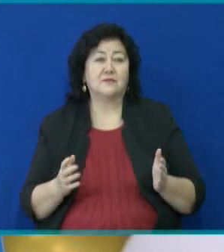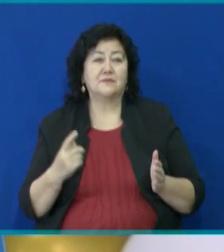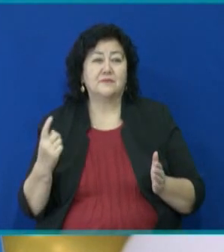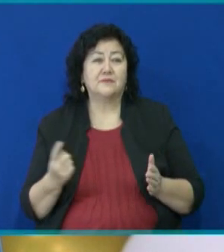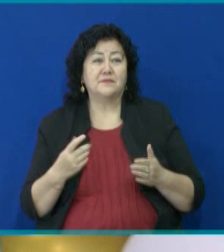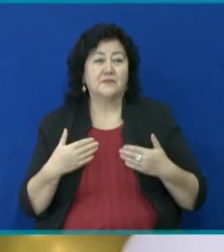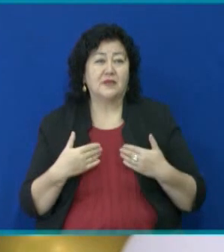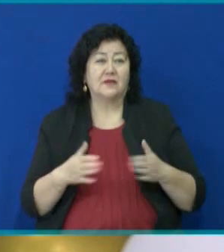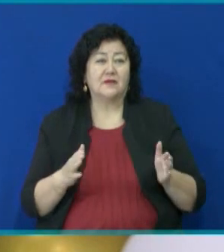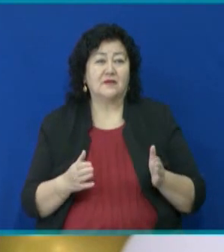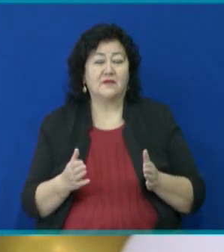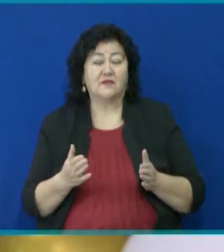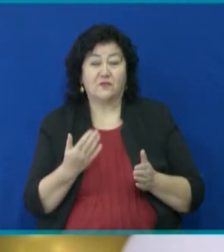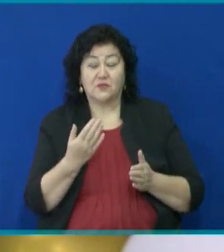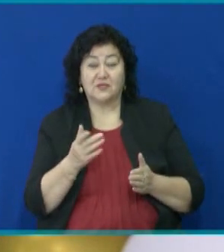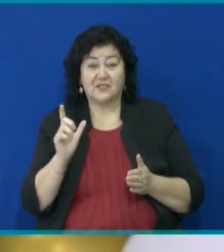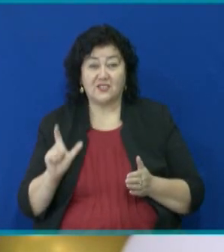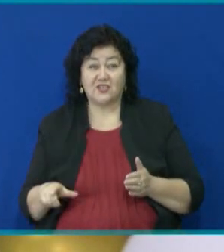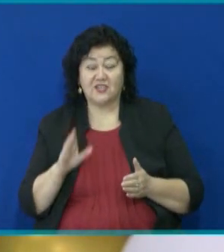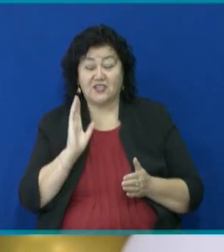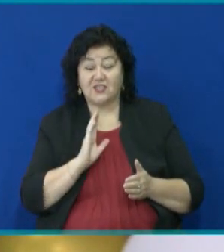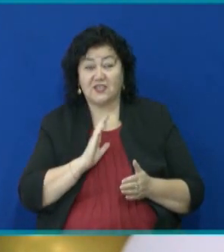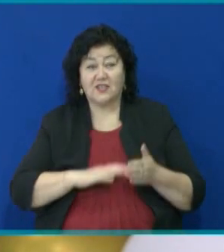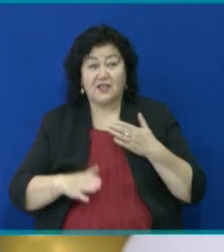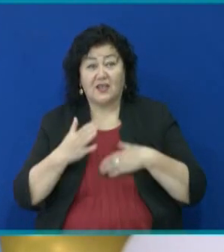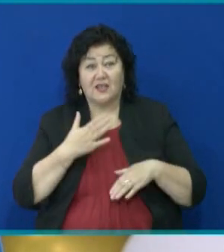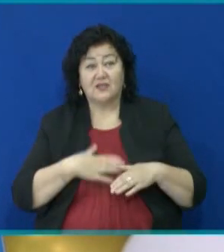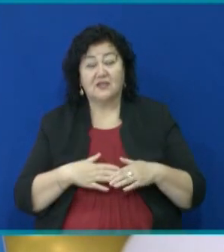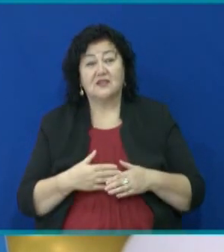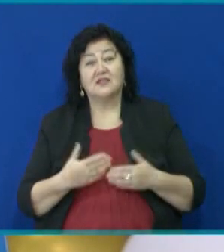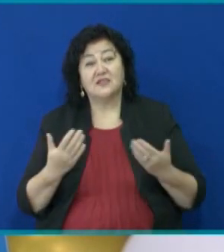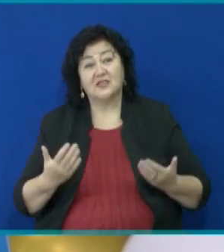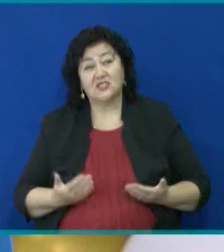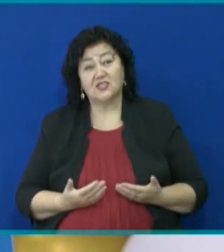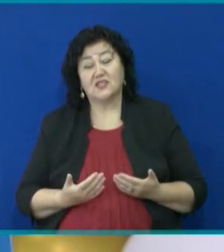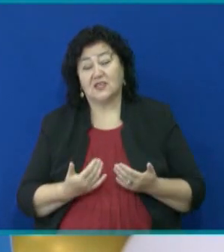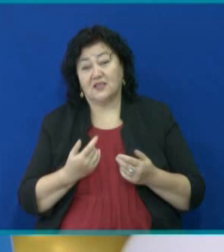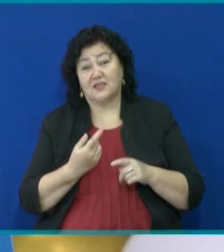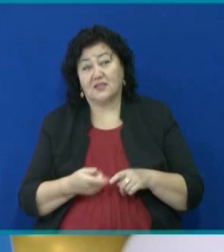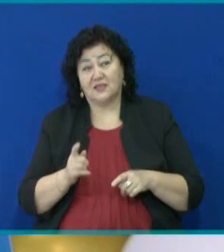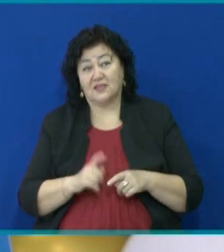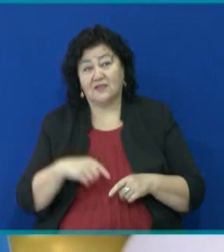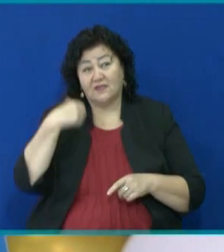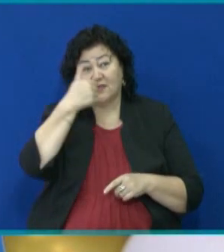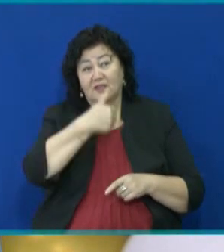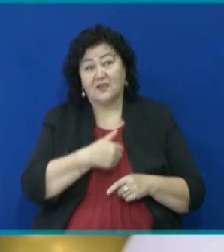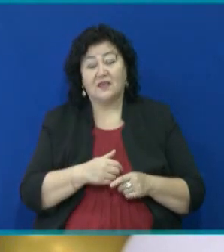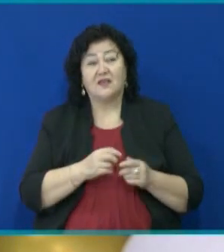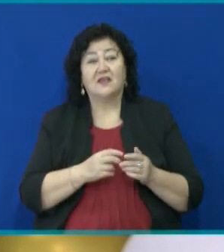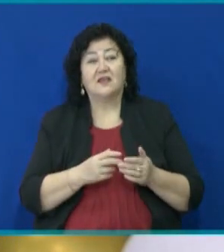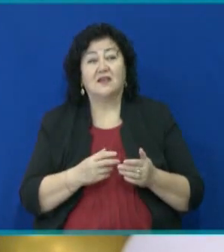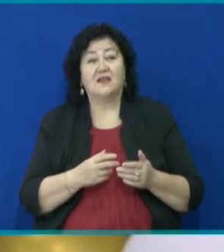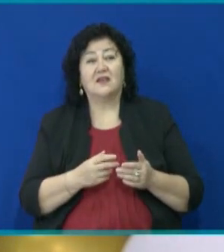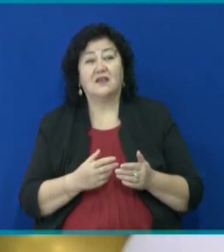Первая выпускница. Я радуюсь, что я до этого года тоже дожила. И радуюсь всем, вот все, кого я встречаю, это